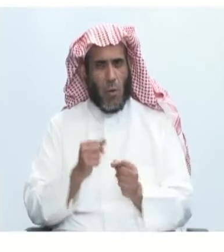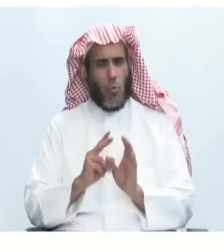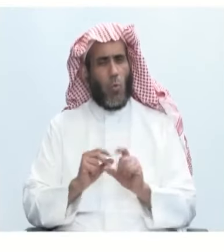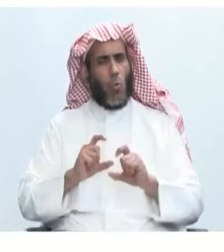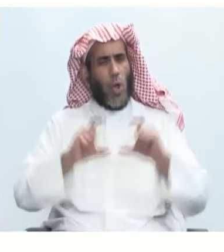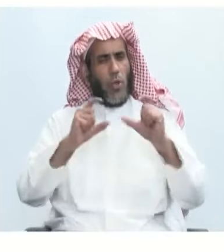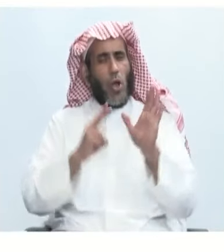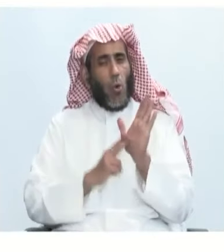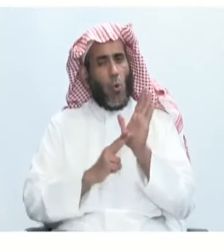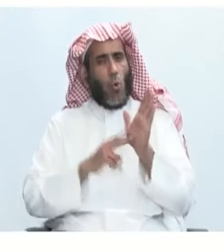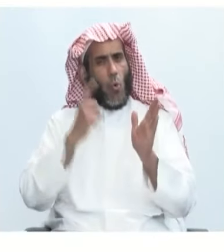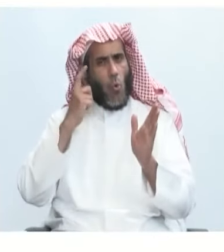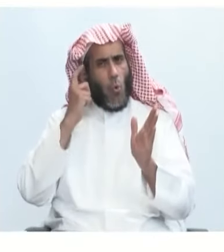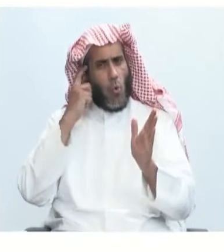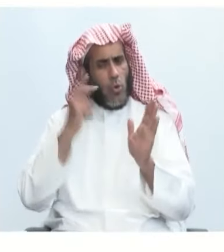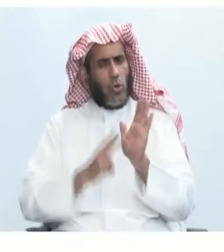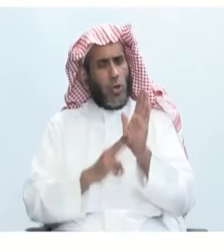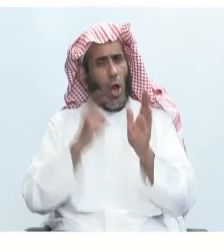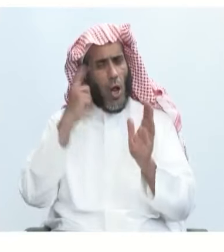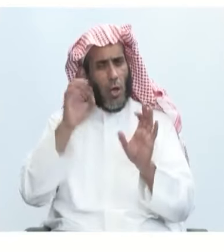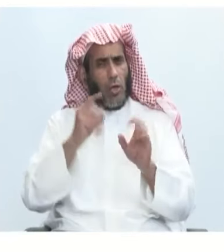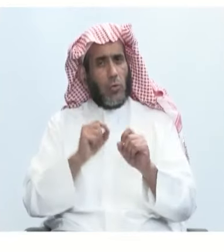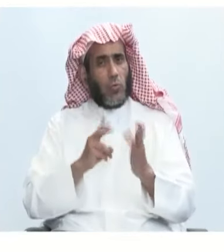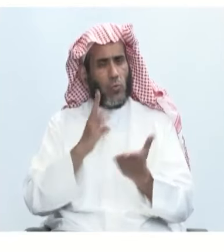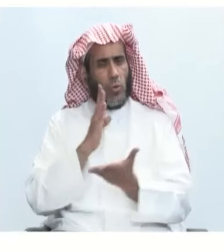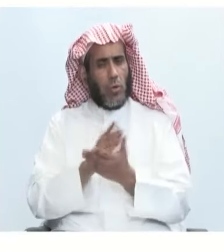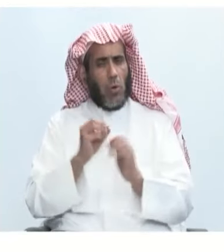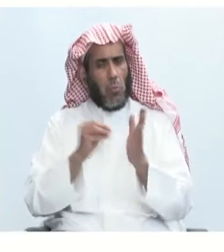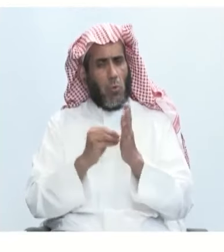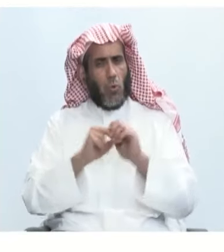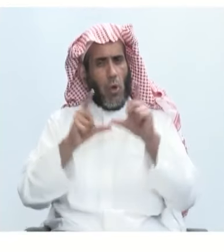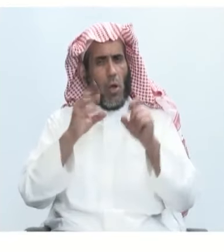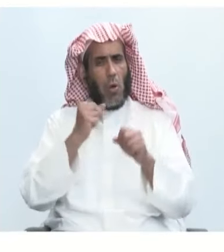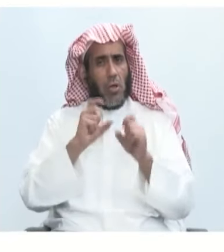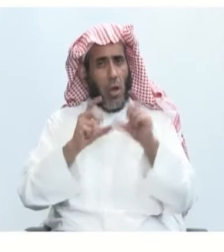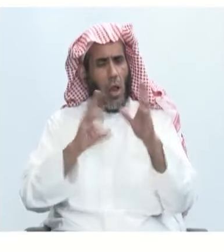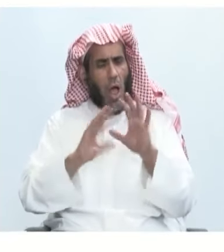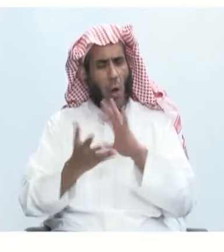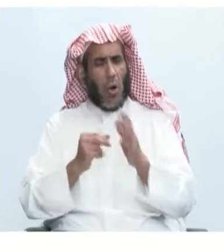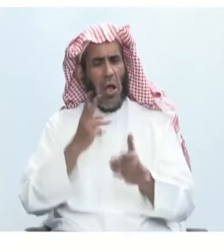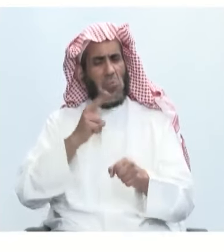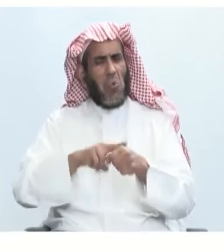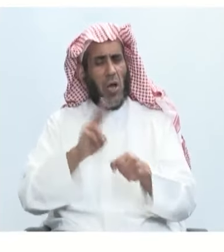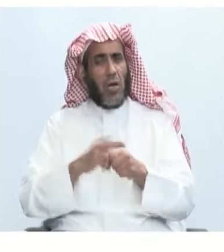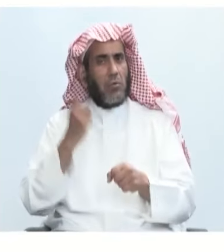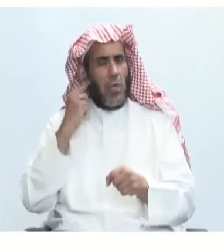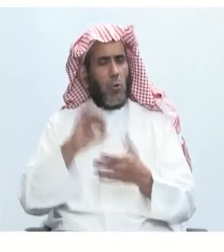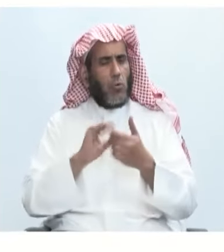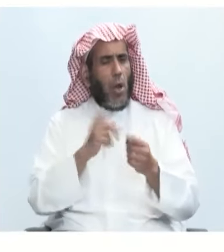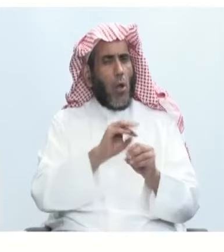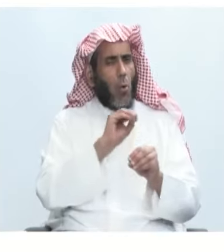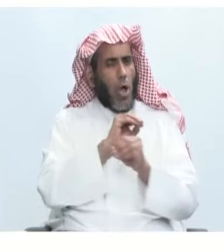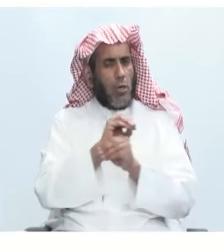الاقناعيه التي تصدق مضمون الصوره حاول ان تكون ادلتك غير مكرره لدى الاخرين استمع لزملائك ايضا